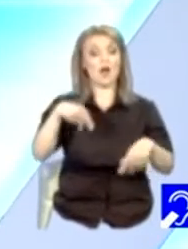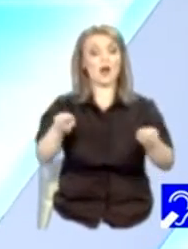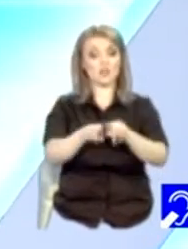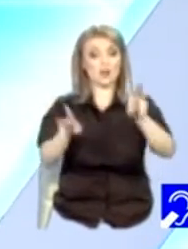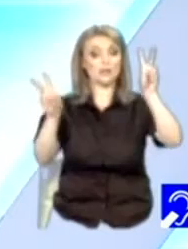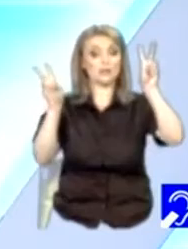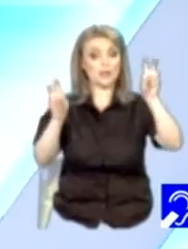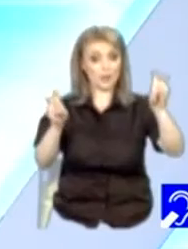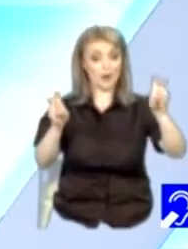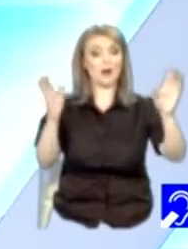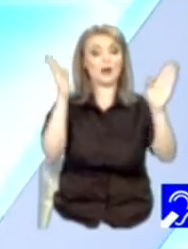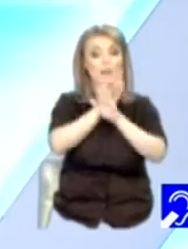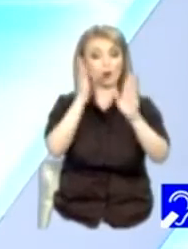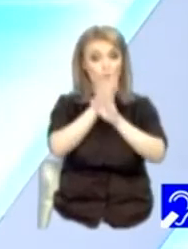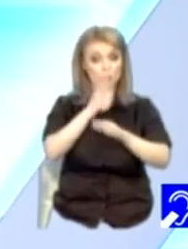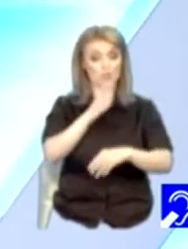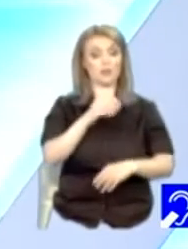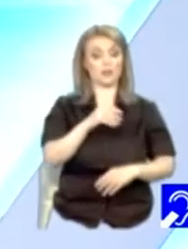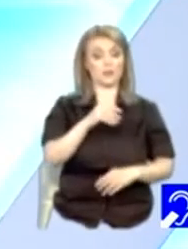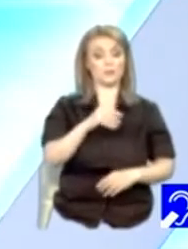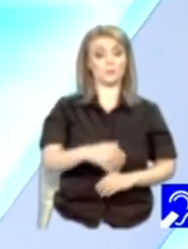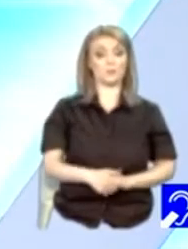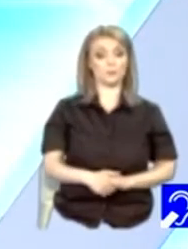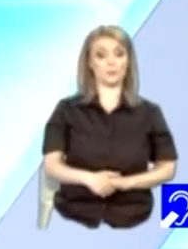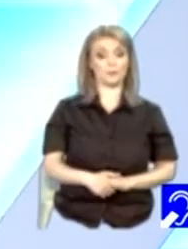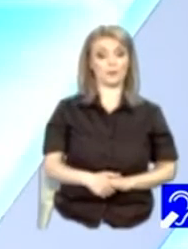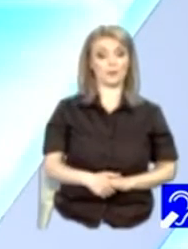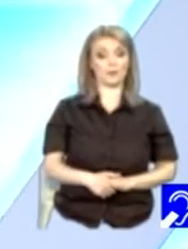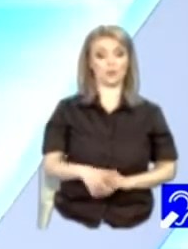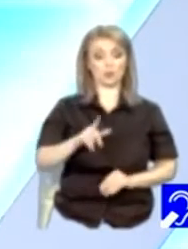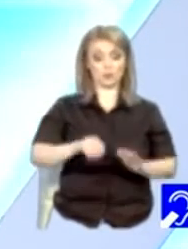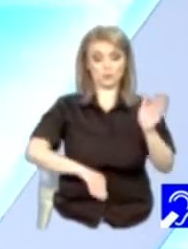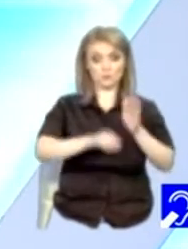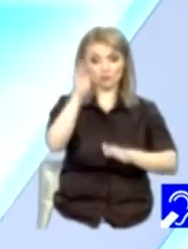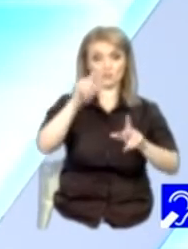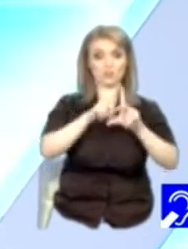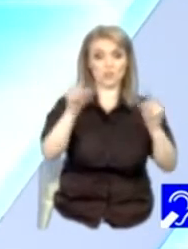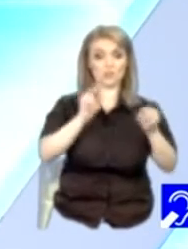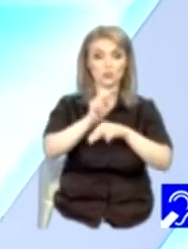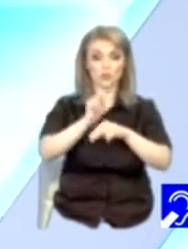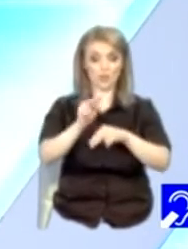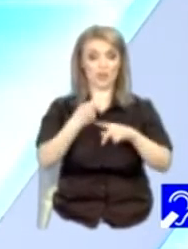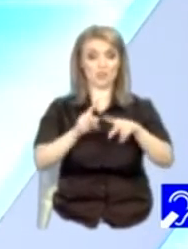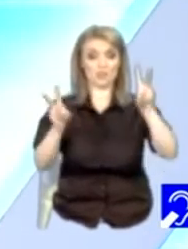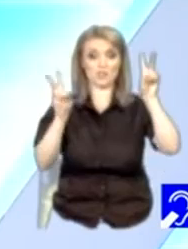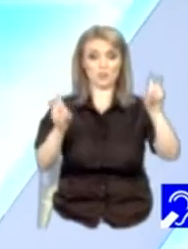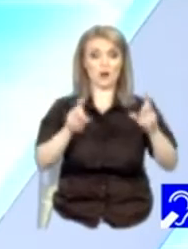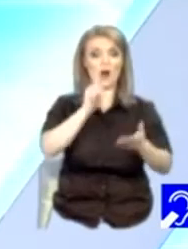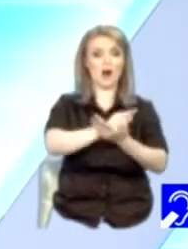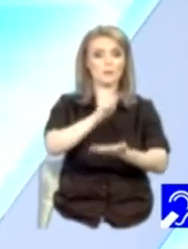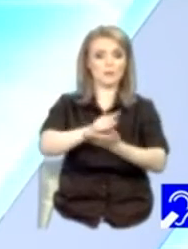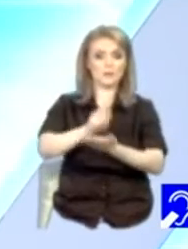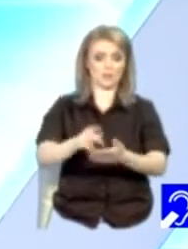În mediul academic, la toate nivelurile, de la școală primară până la gimnaziu, și neapărat este